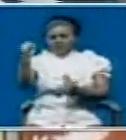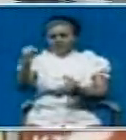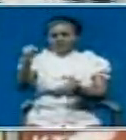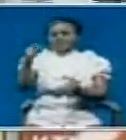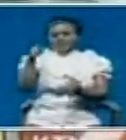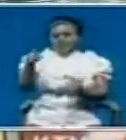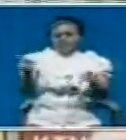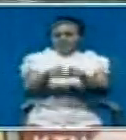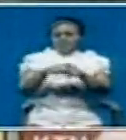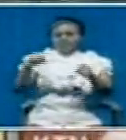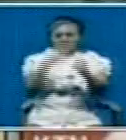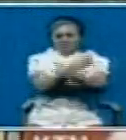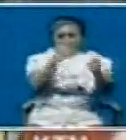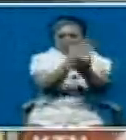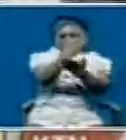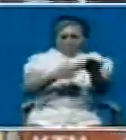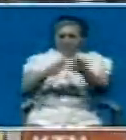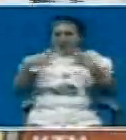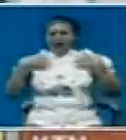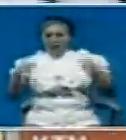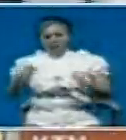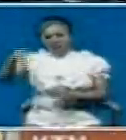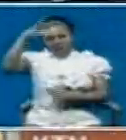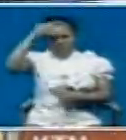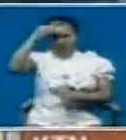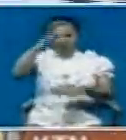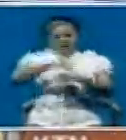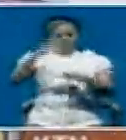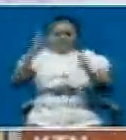2014-2015, huku sekta mbalimbali kama vile ya afya na elimu zikiathirika